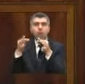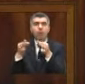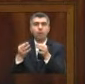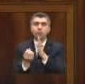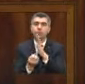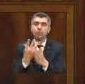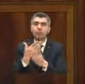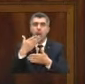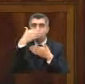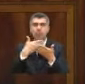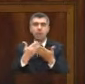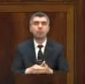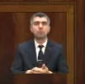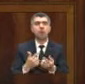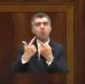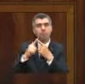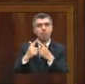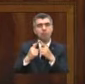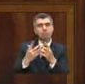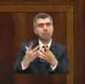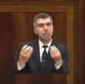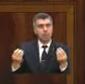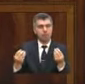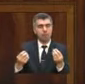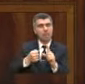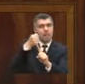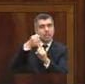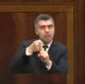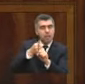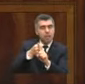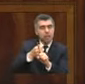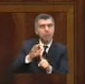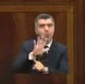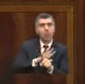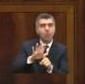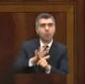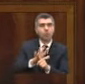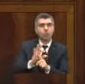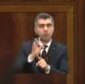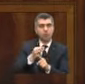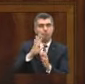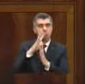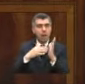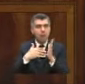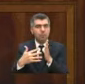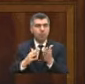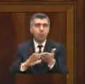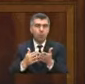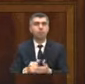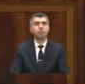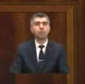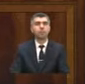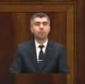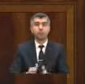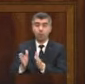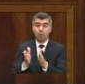للصناعه المحليه، وغيرها كثير من الاصلاحات الكبرى والاساسيه والبرامج والاوراش. وبعد كل